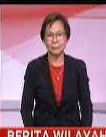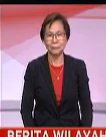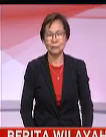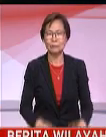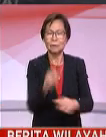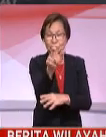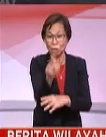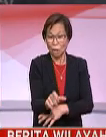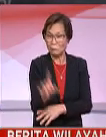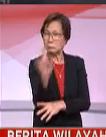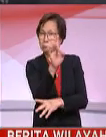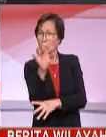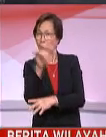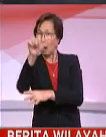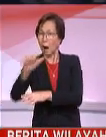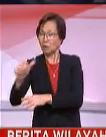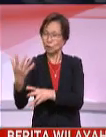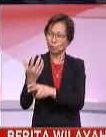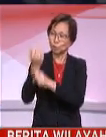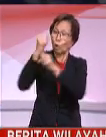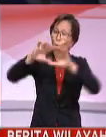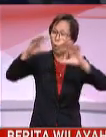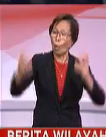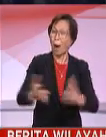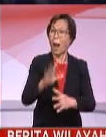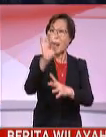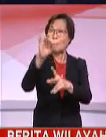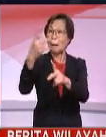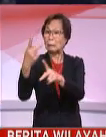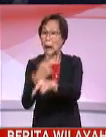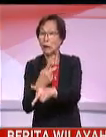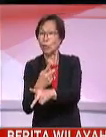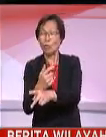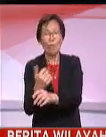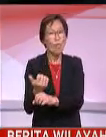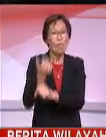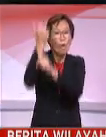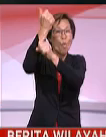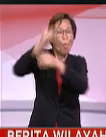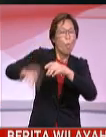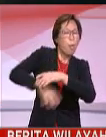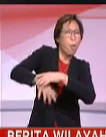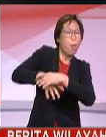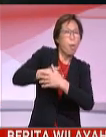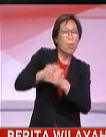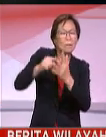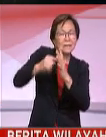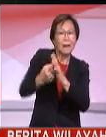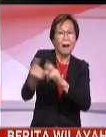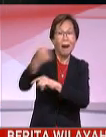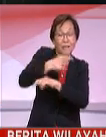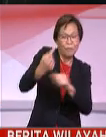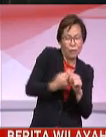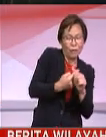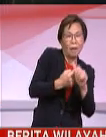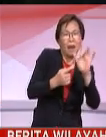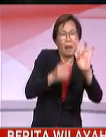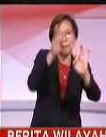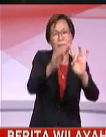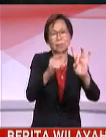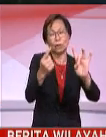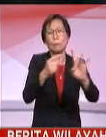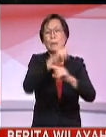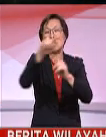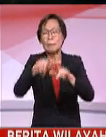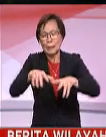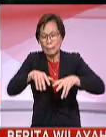Sebagai calon tunggal Asia juara dunia sebanyak 8 kali itu mendahului undian sejak hari pertama pada 8 Januari lalu